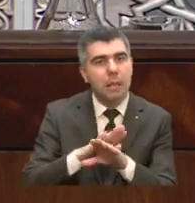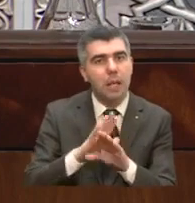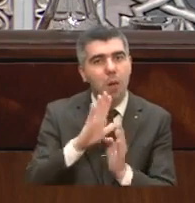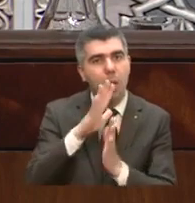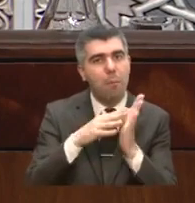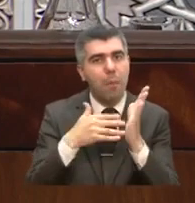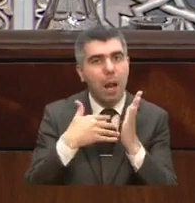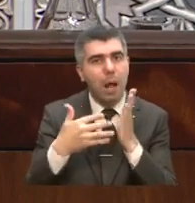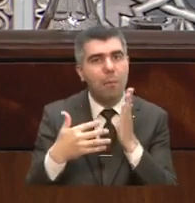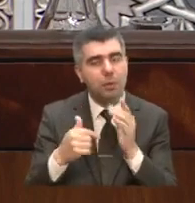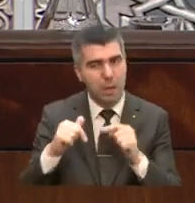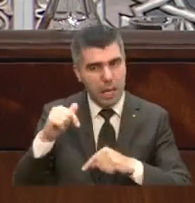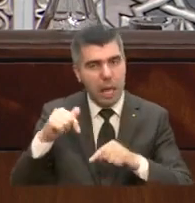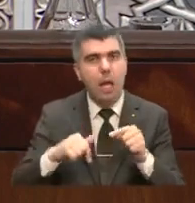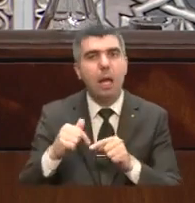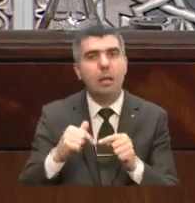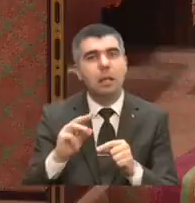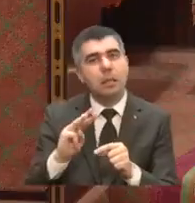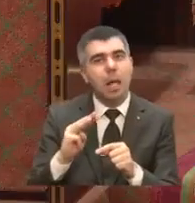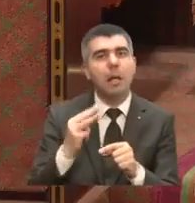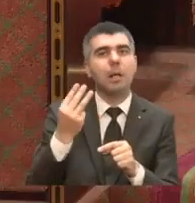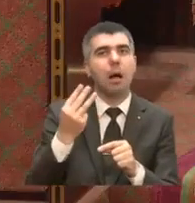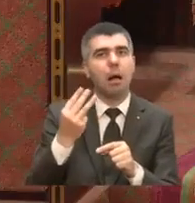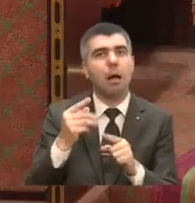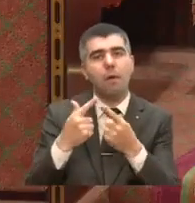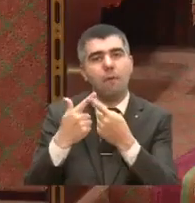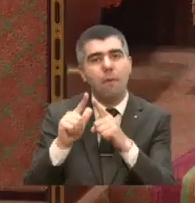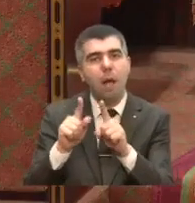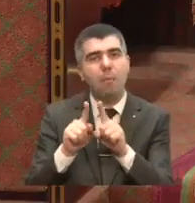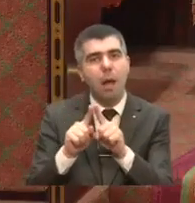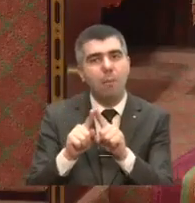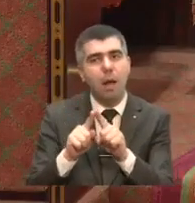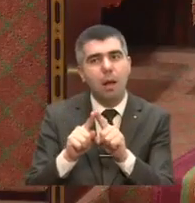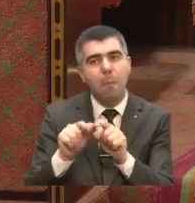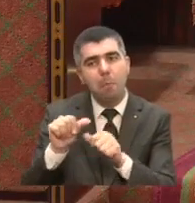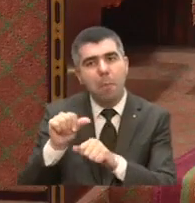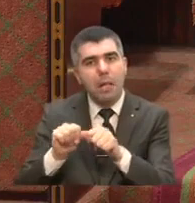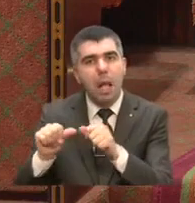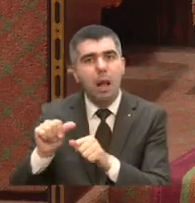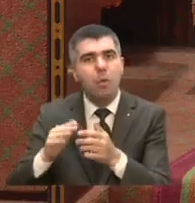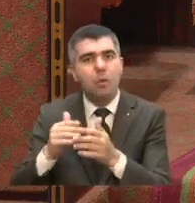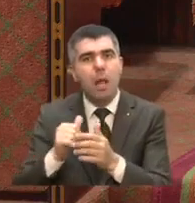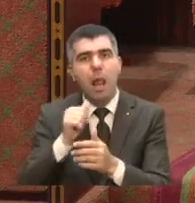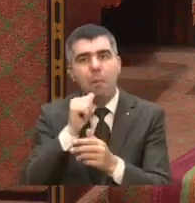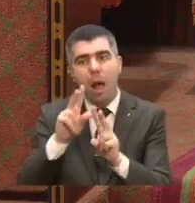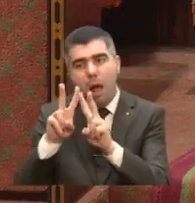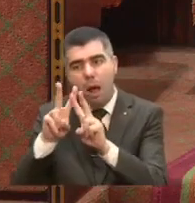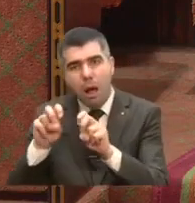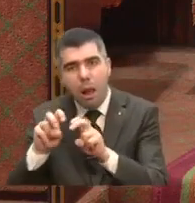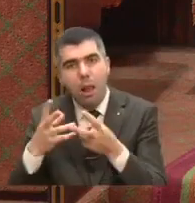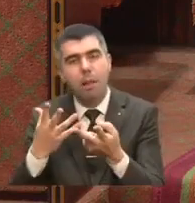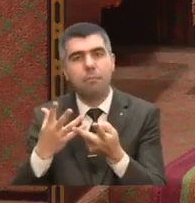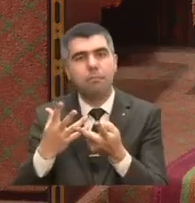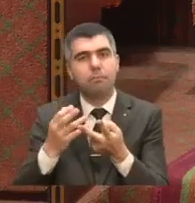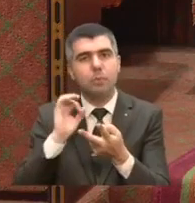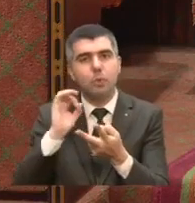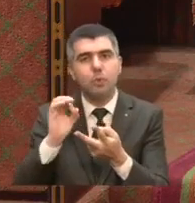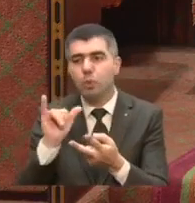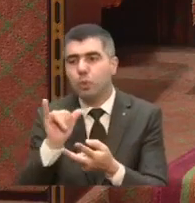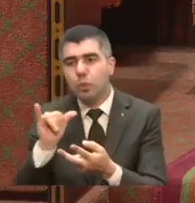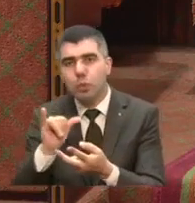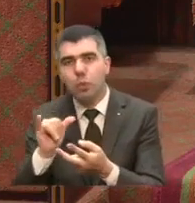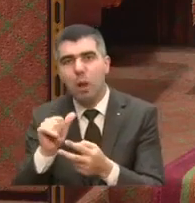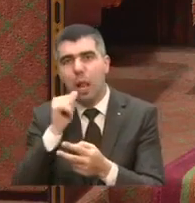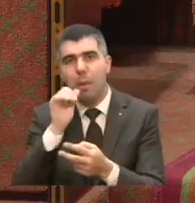التصور موجود في ثلاثة ديال المحاور، في تنمية العرض المائي، في التحكم في الطلب على الماء، وفي الحماية ديال المنظومات